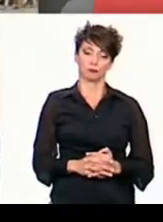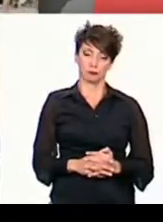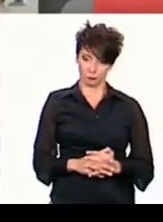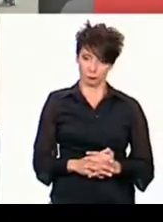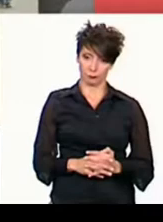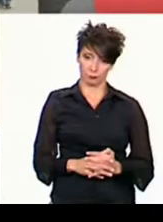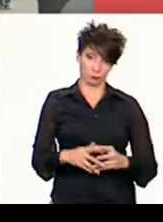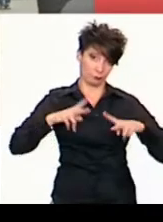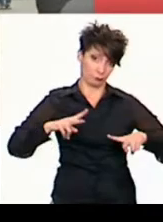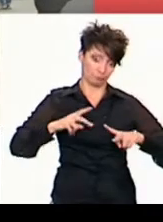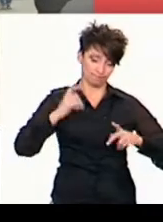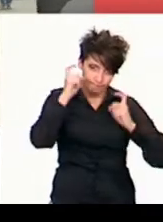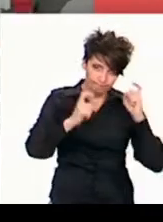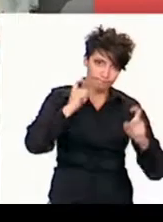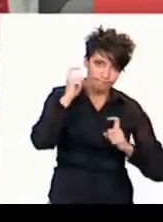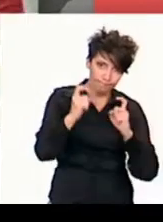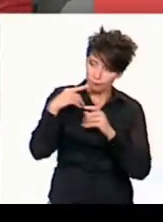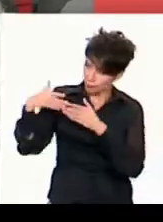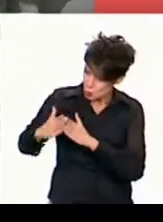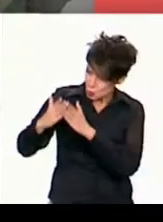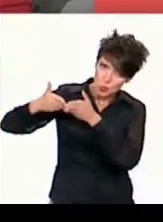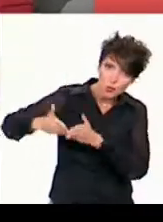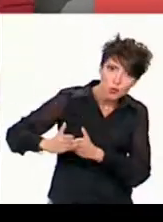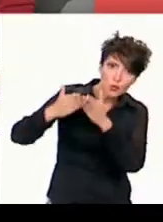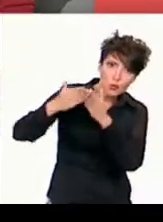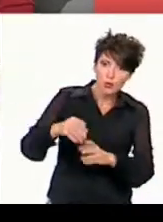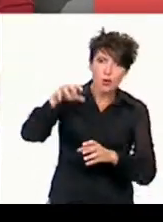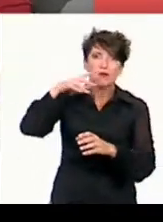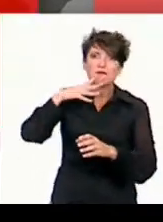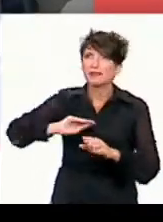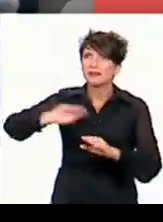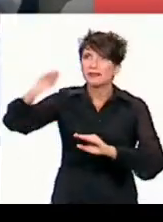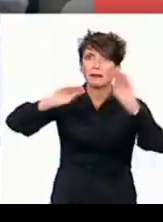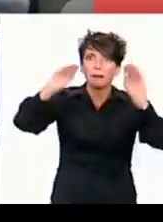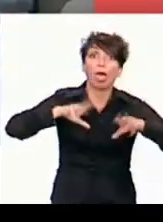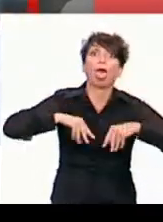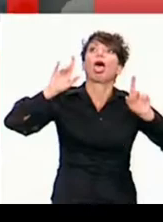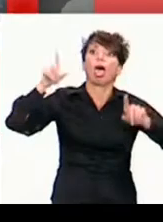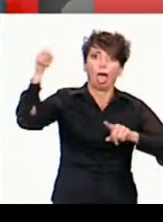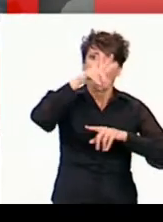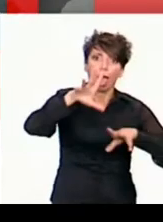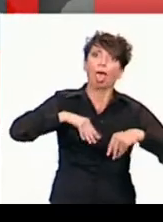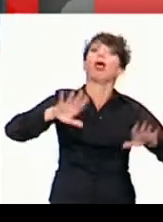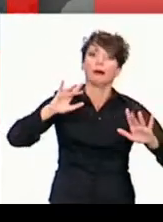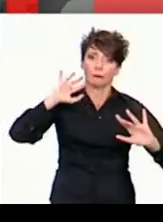Αγκάθι για την κυβέρνηση αποτελούν οι αυξημένες προσφυγικές ροές αλλά και οι αντιδράσεις των τοπικών κοινωνιών.